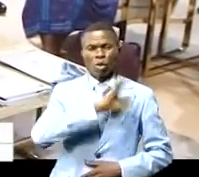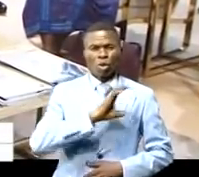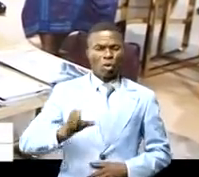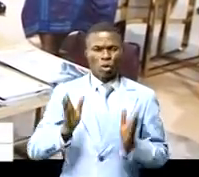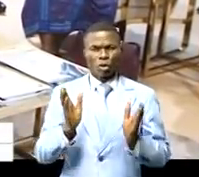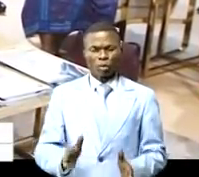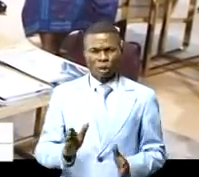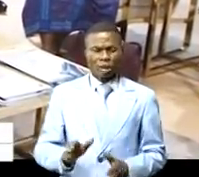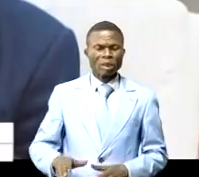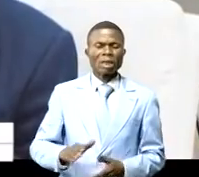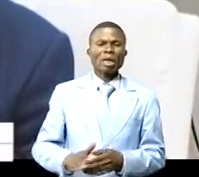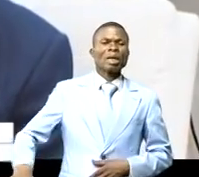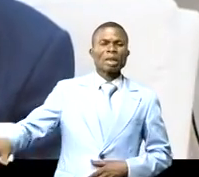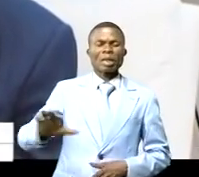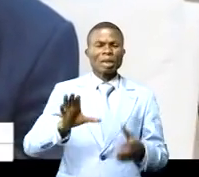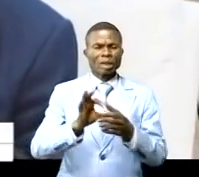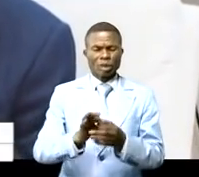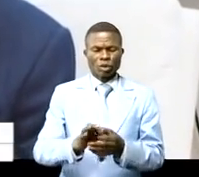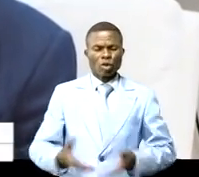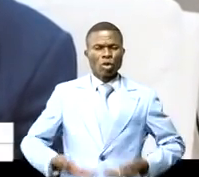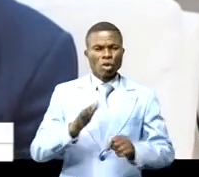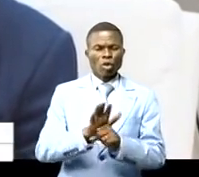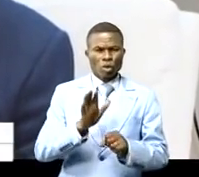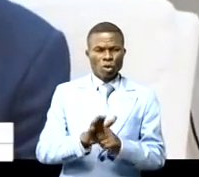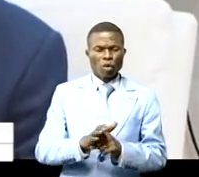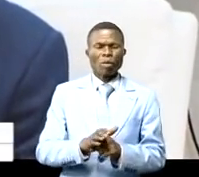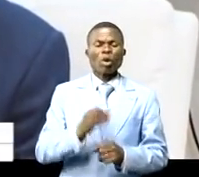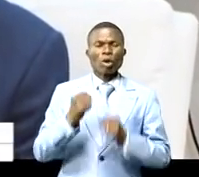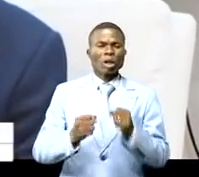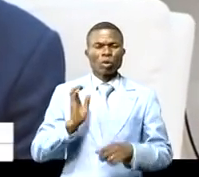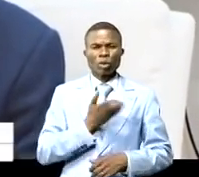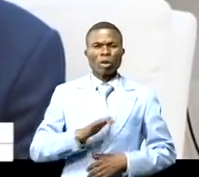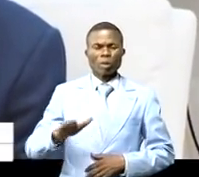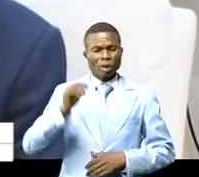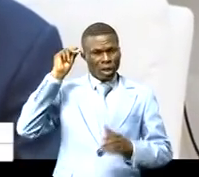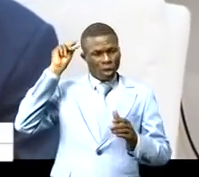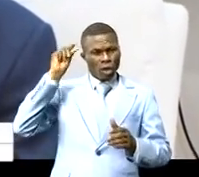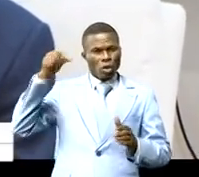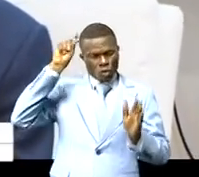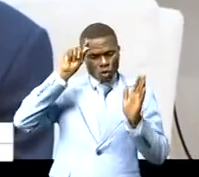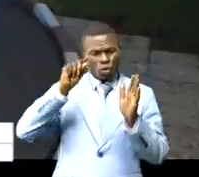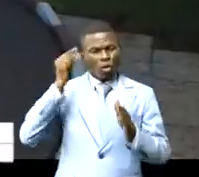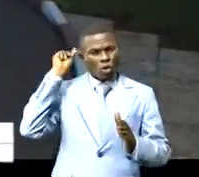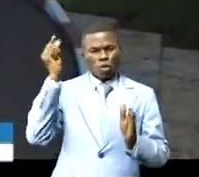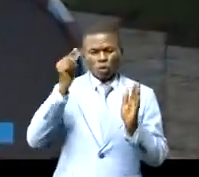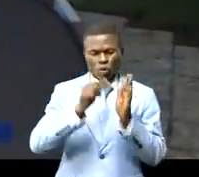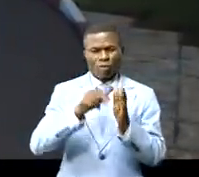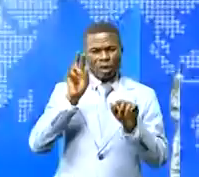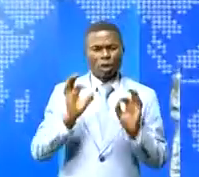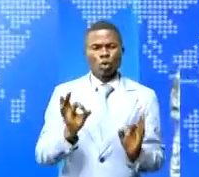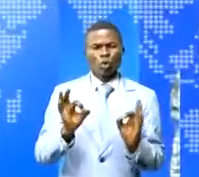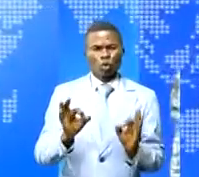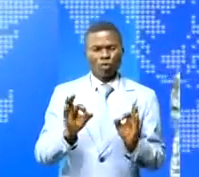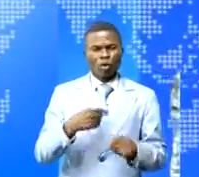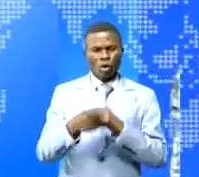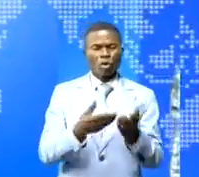réfugiés a salué le nouveau départ politique en RDC avec un nouveau gouvernement et un nouvel espace politique,